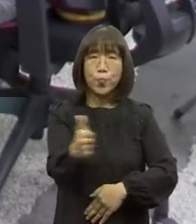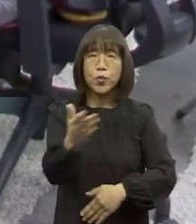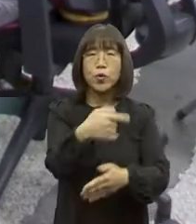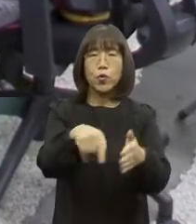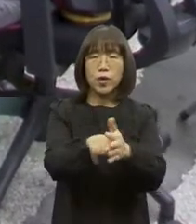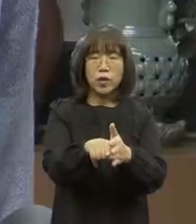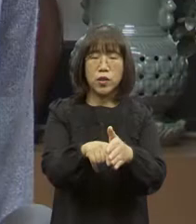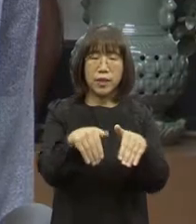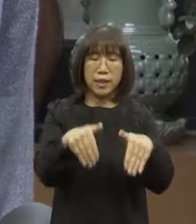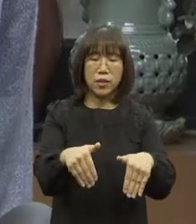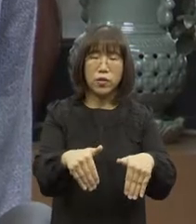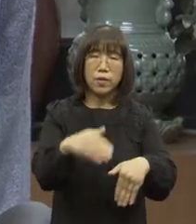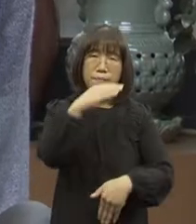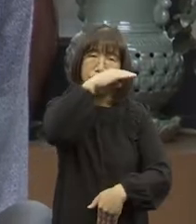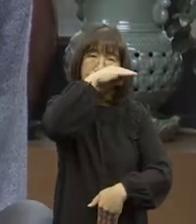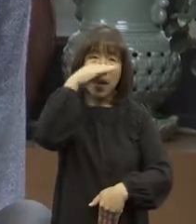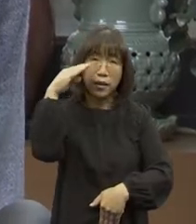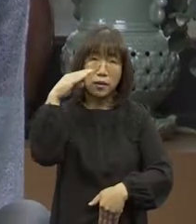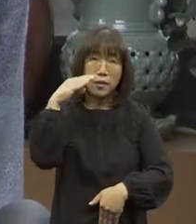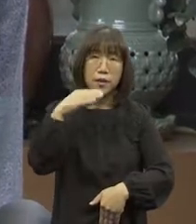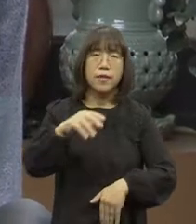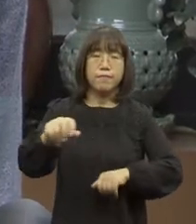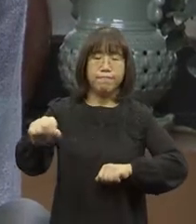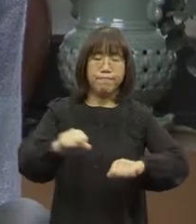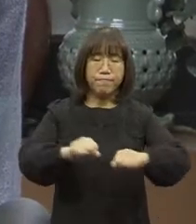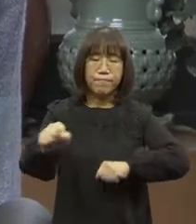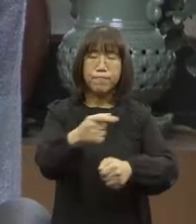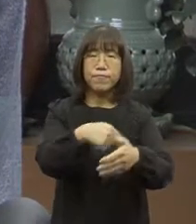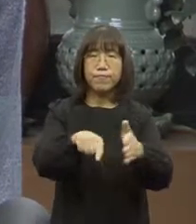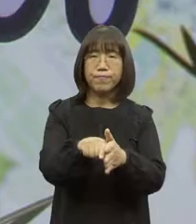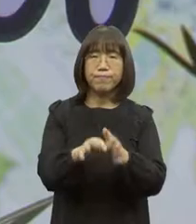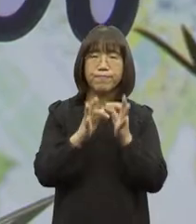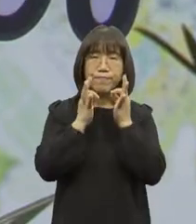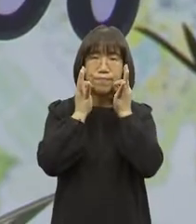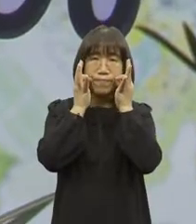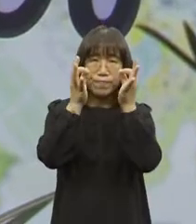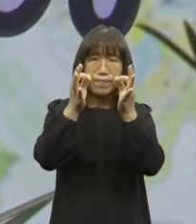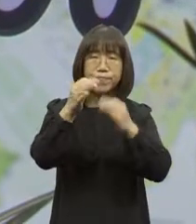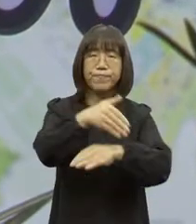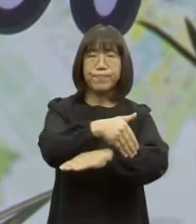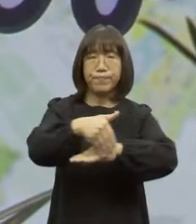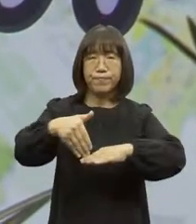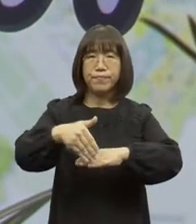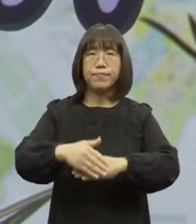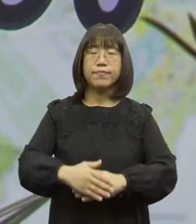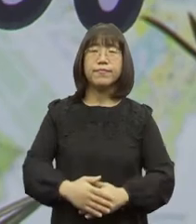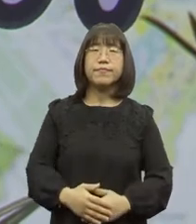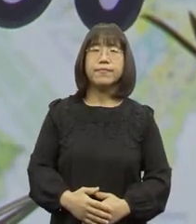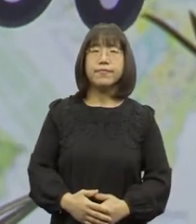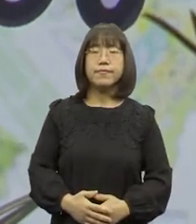전 직원이 공정한 구정 운영을 펼치는 데 최선을 다 한다는 방침입니다